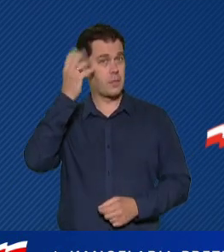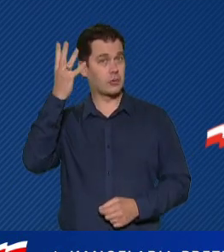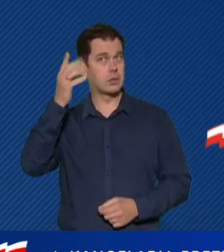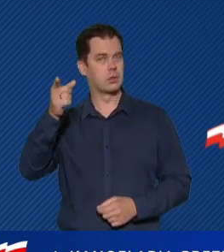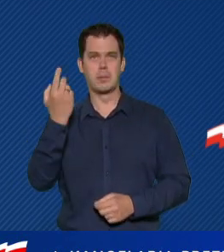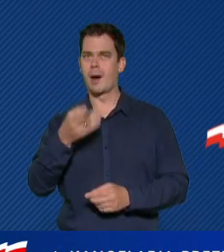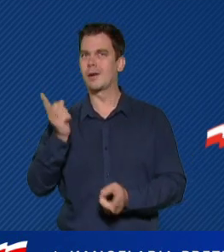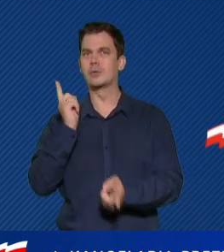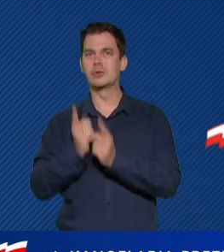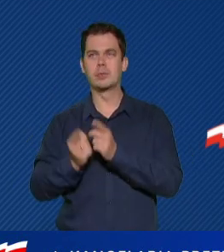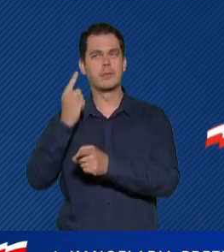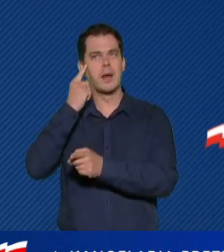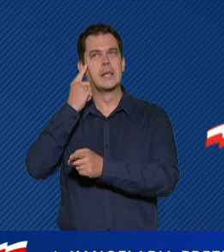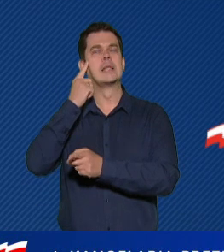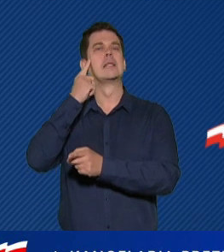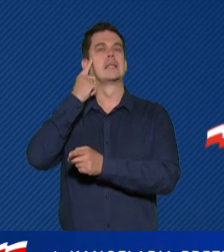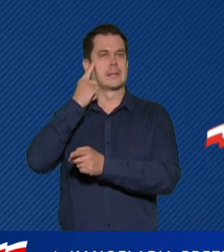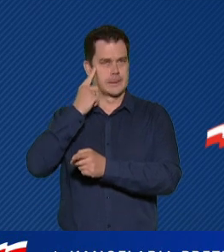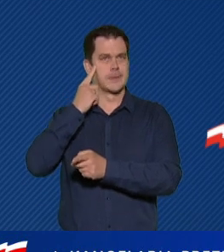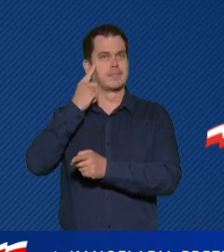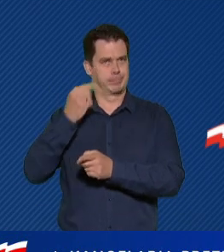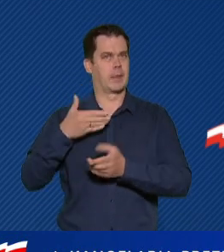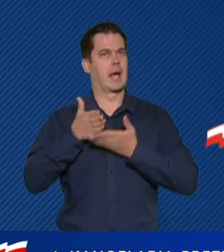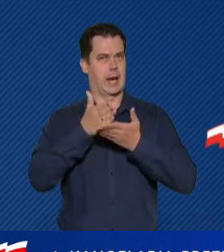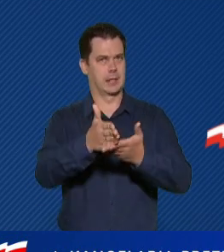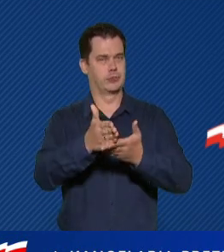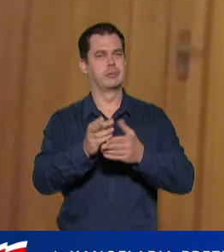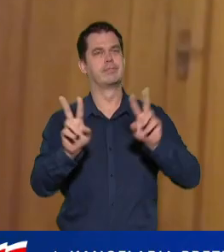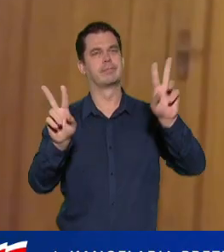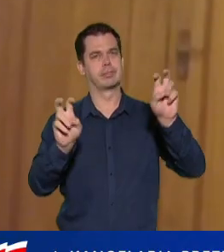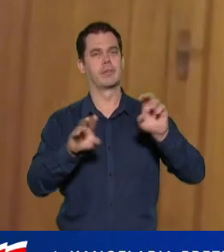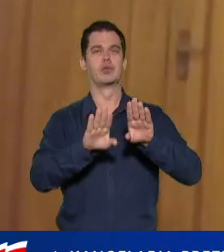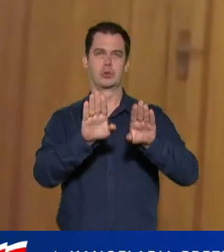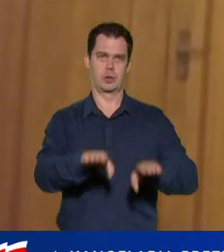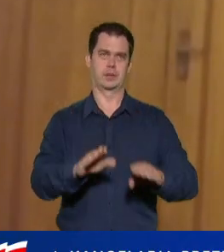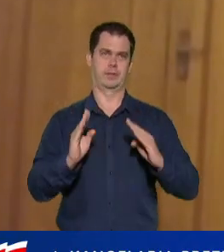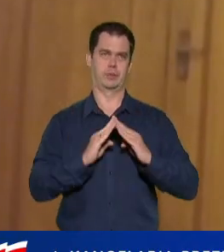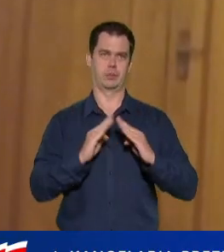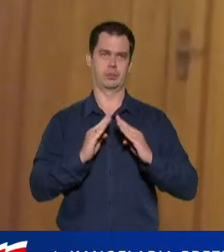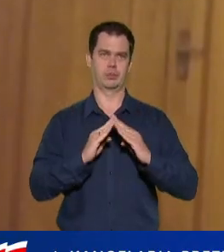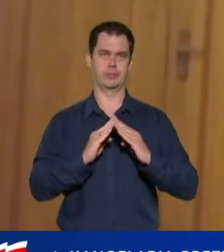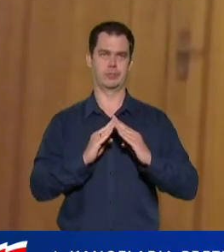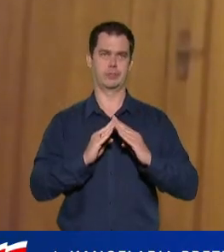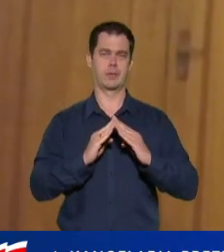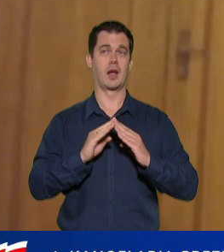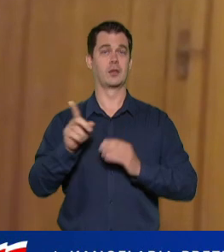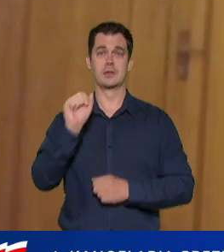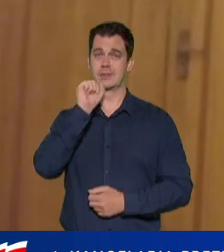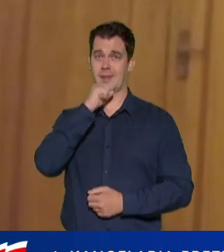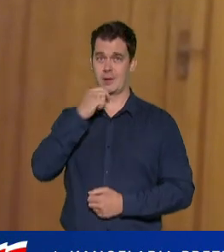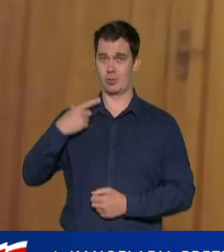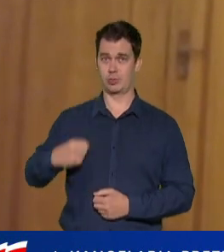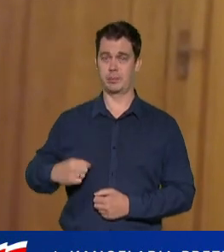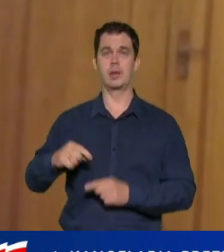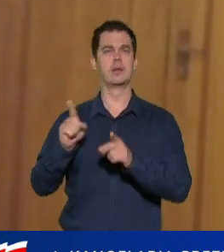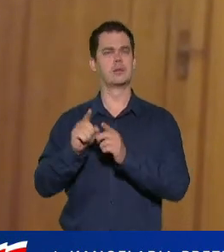szybko chcemy wrócić do zalecenia zostań w domu. izolacja ludzi starszych, ale też i pomoc dla